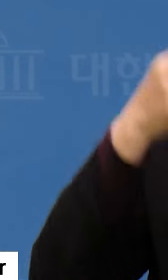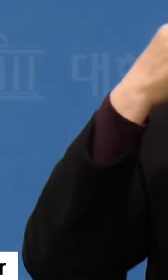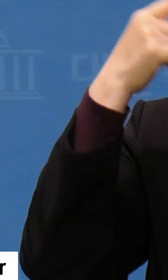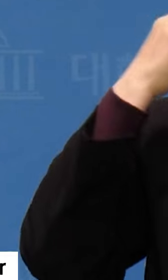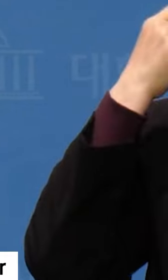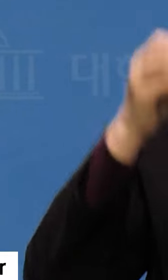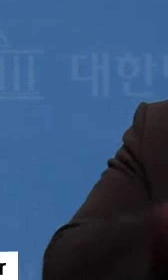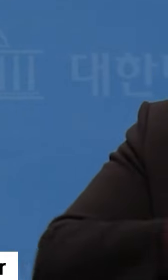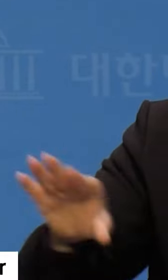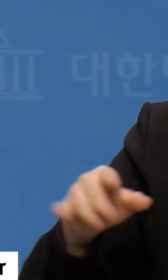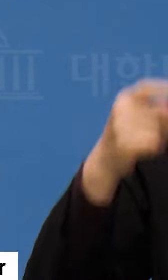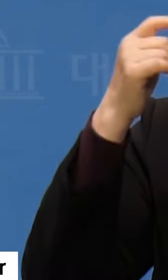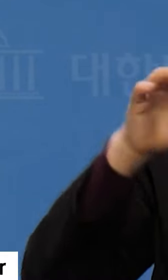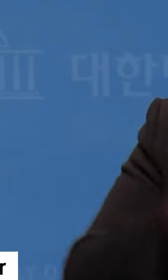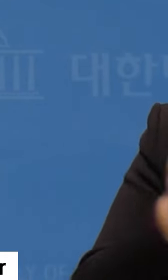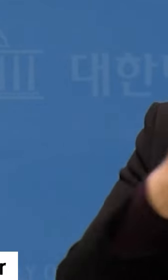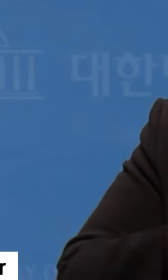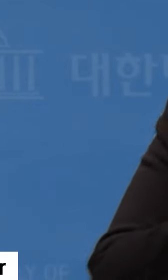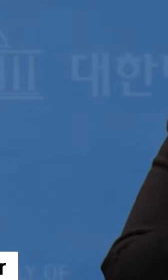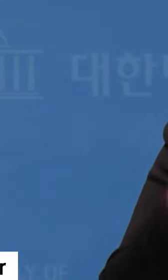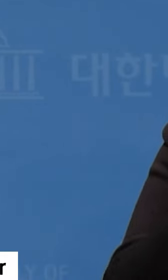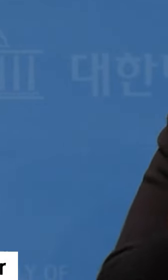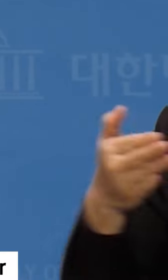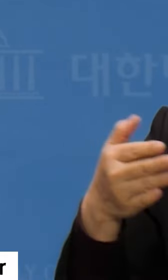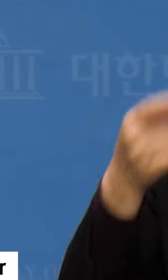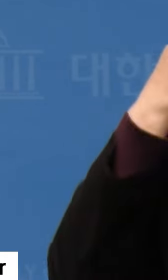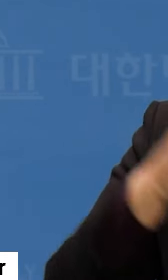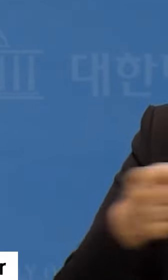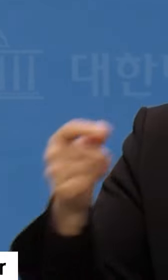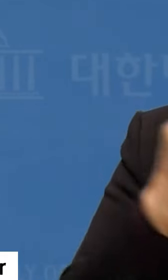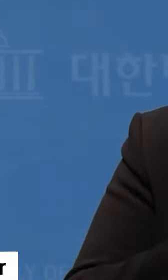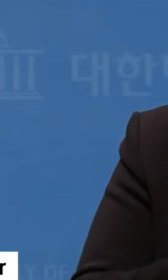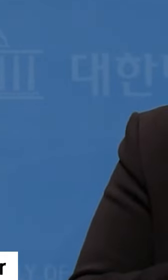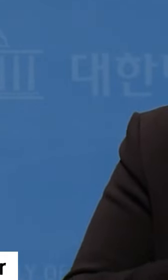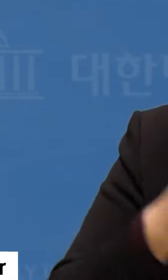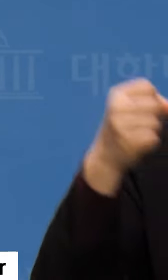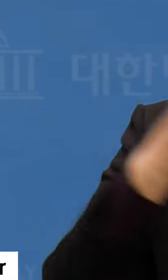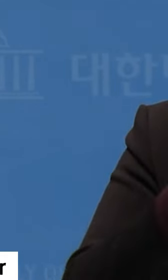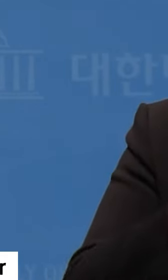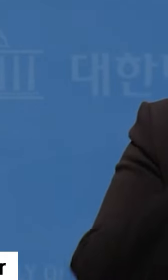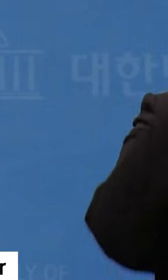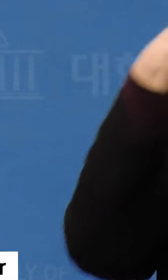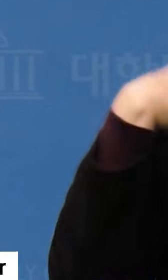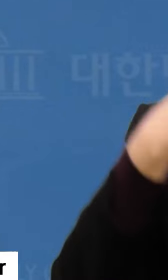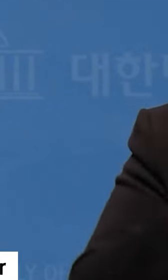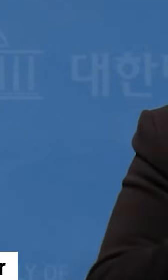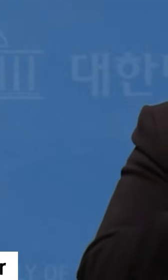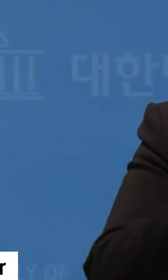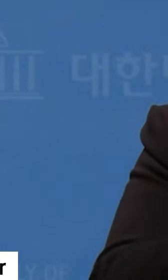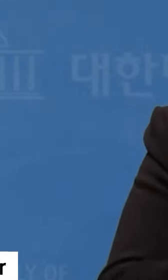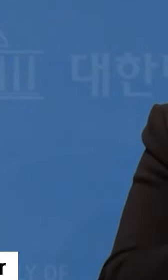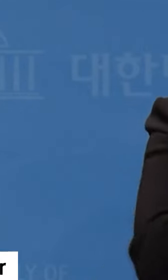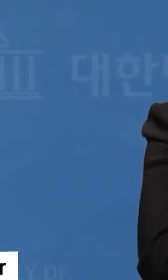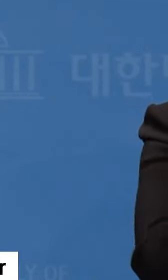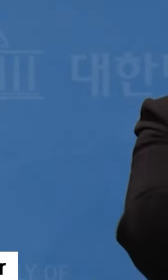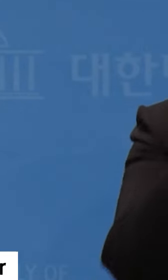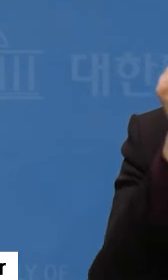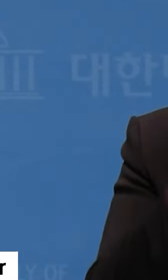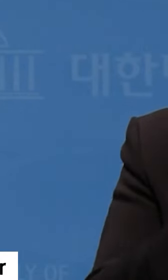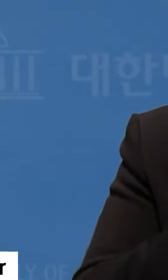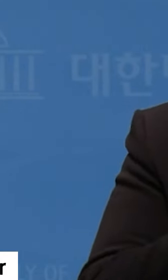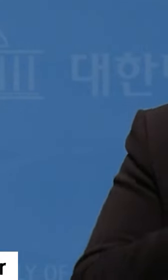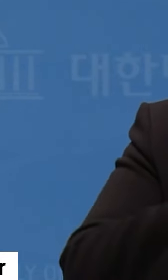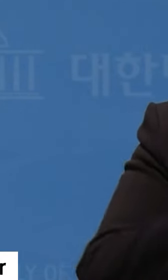독단적인 국정운영을 하고 있습니다. 현 정부의 무능과 독단적인 국정운영에 맞서